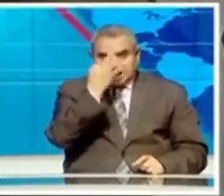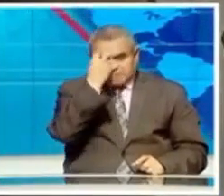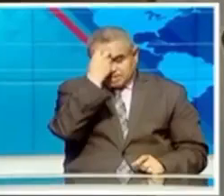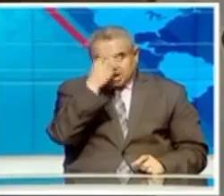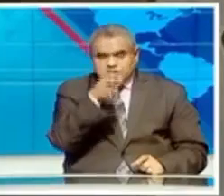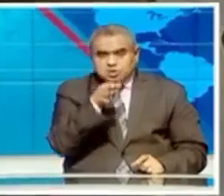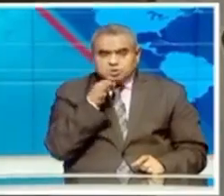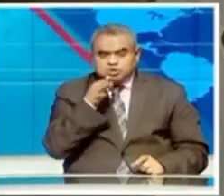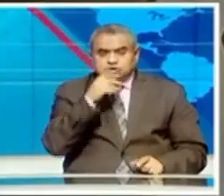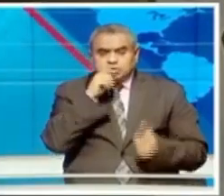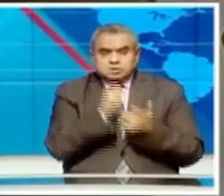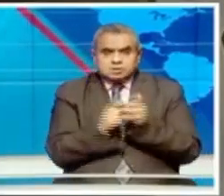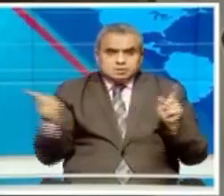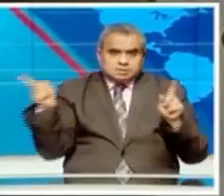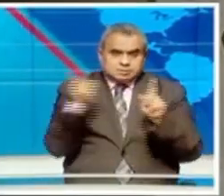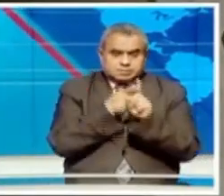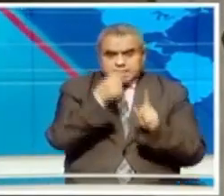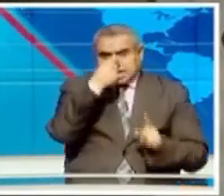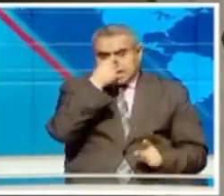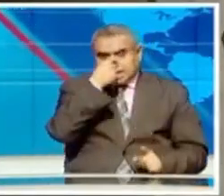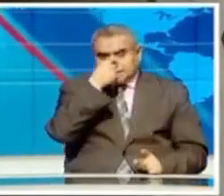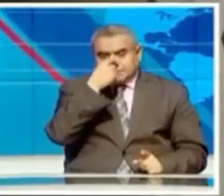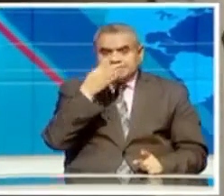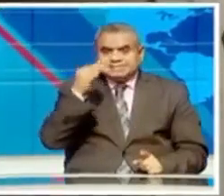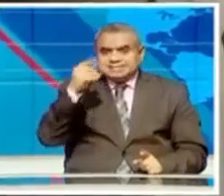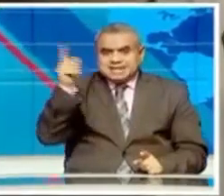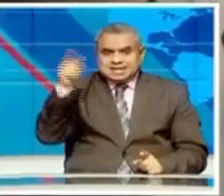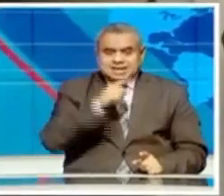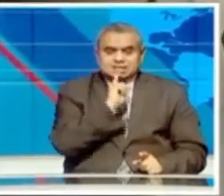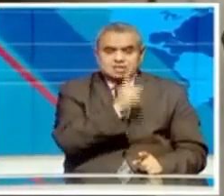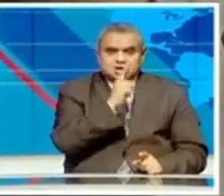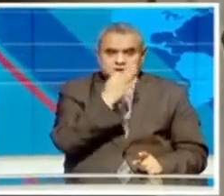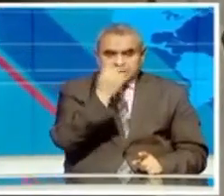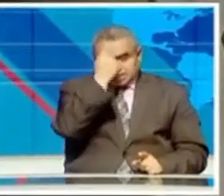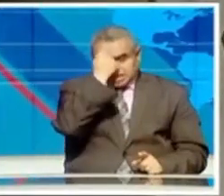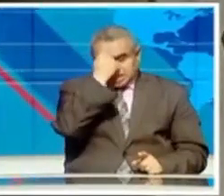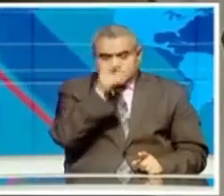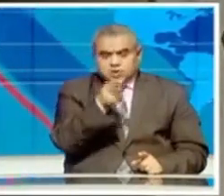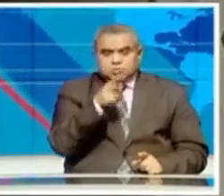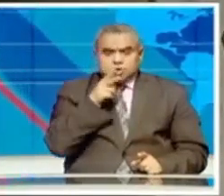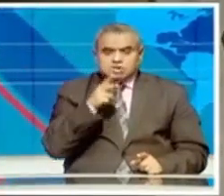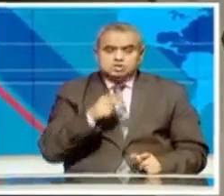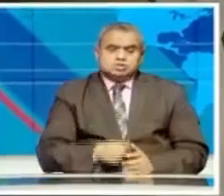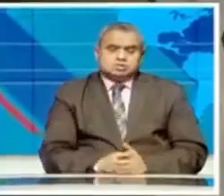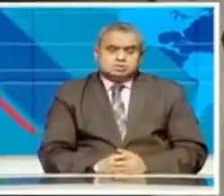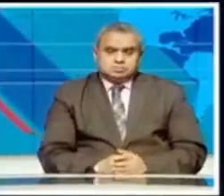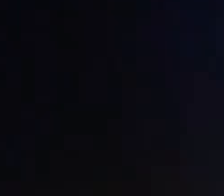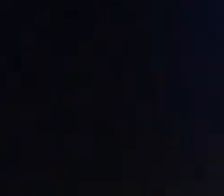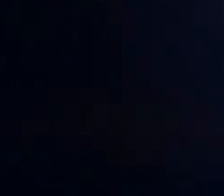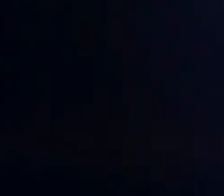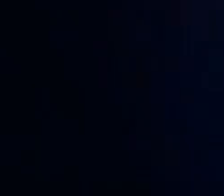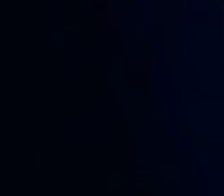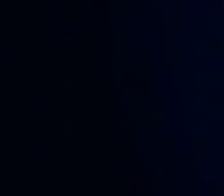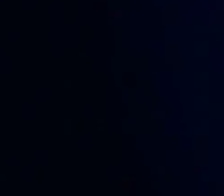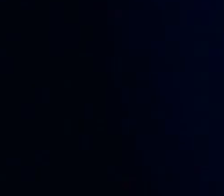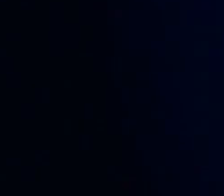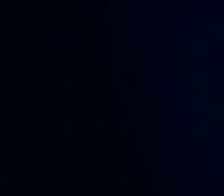18 من نوفمبر 2023 وحتى يوم الخميس الموافق 30 من نوفمبر 2023.